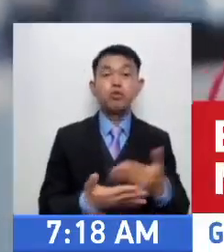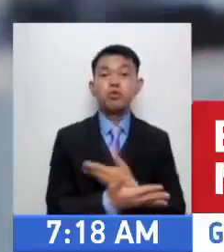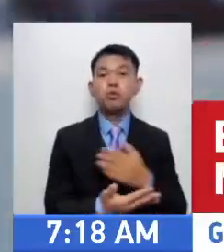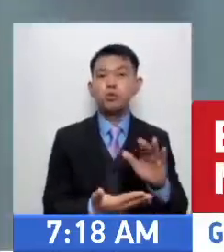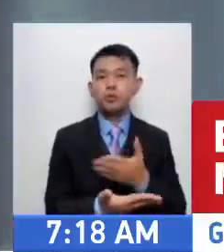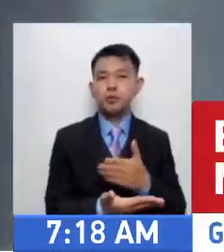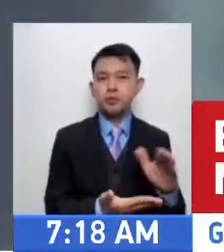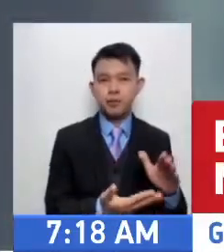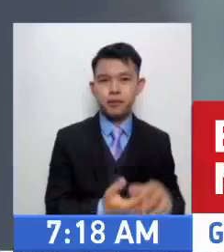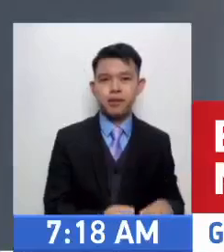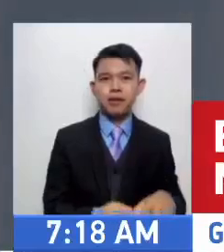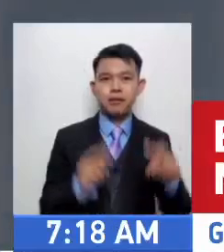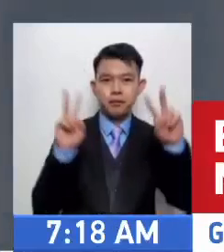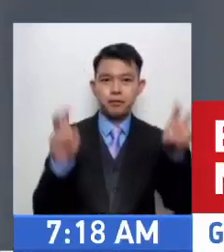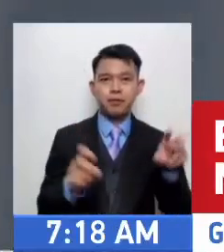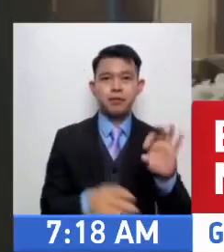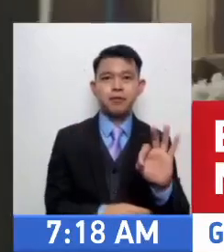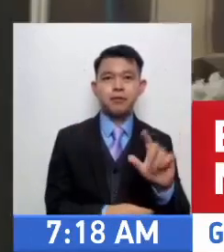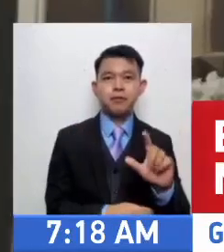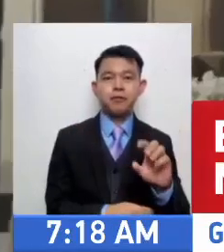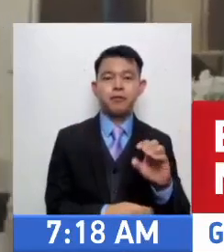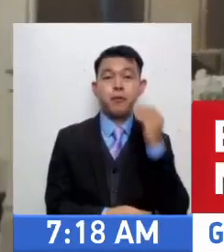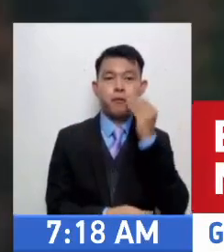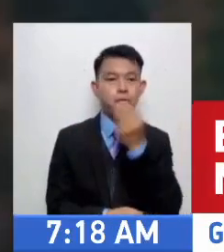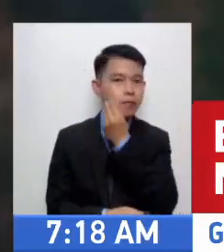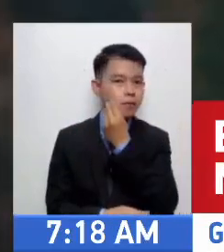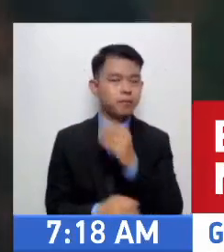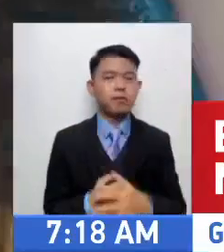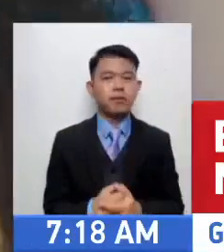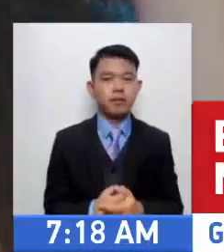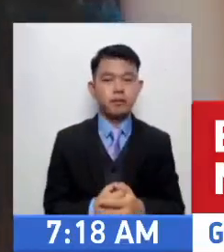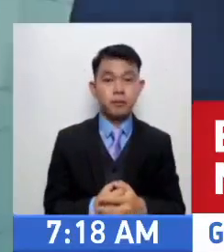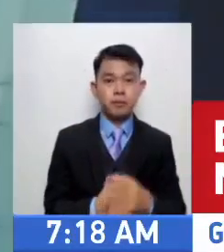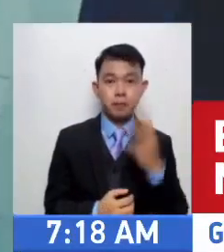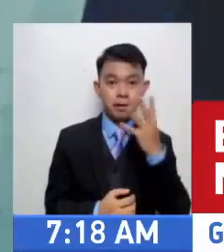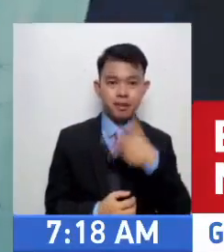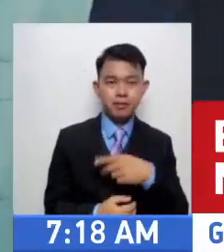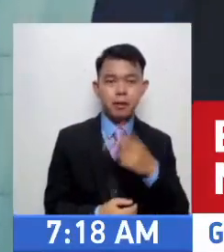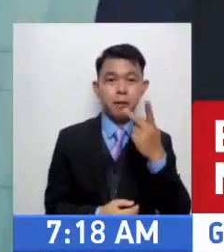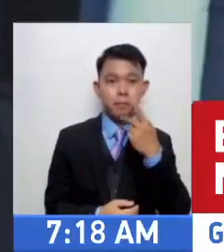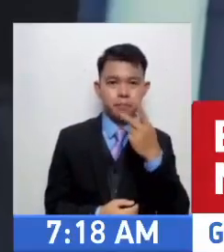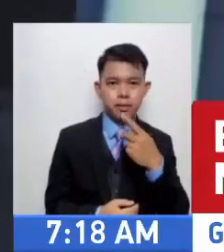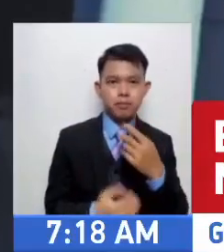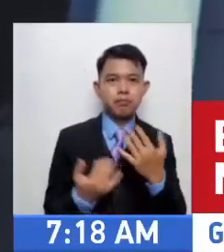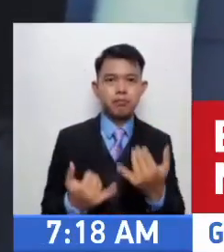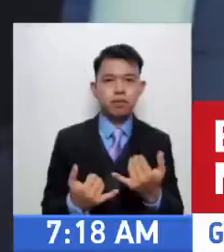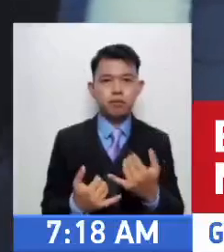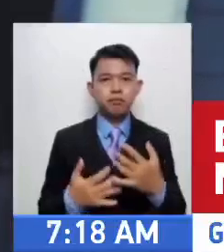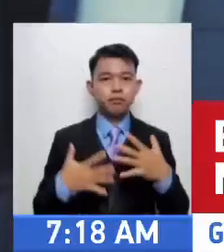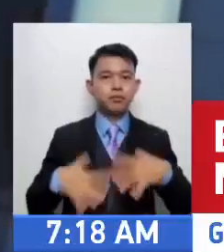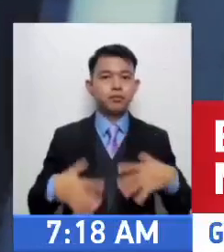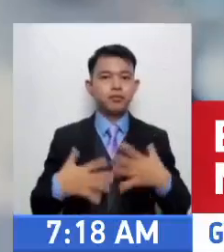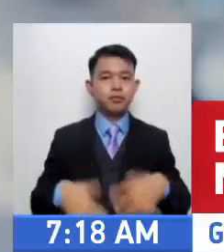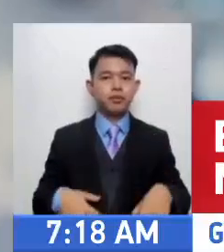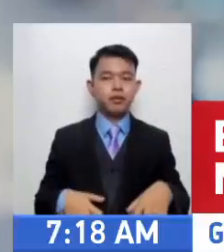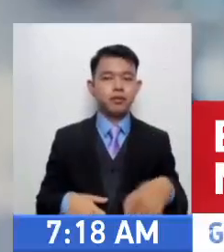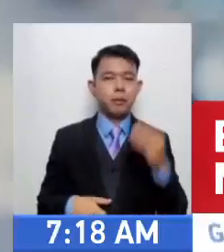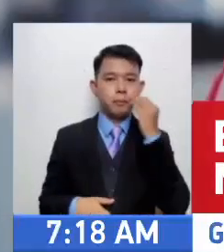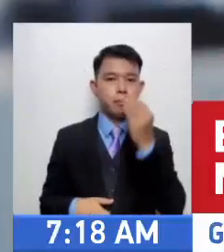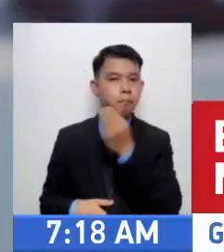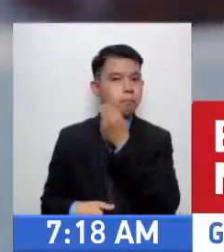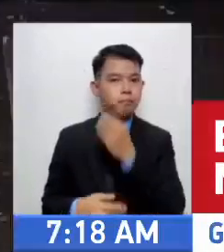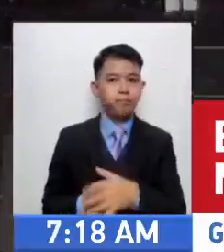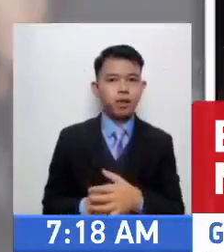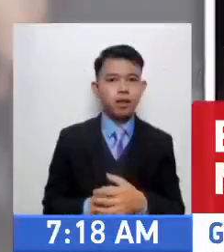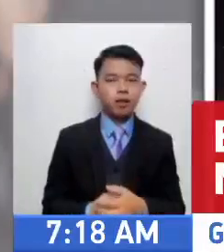ni Jisoo. From Pretty in Pink, meron ding floral dress. Para ito sa solo debut album niya na Me, na lalabas sa